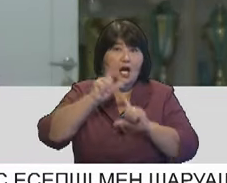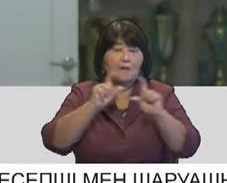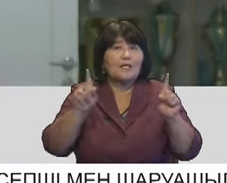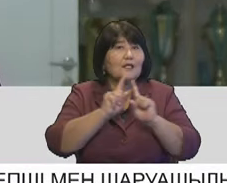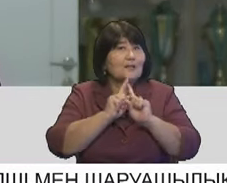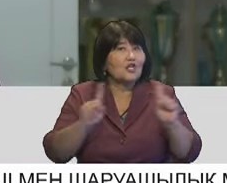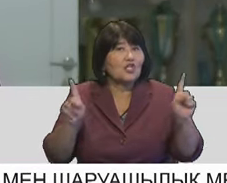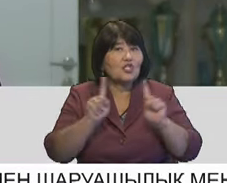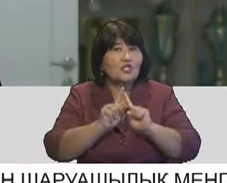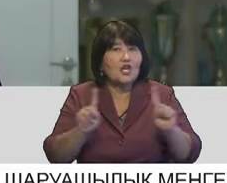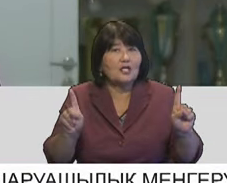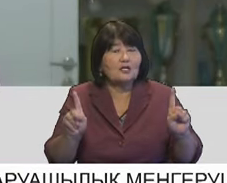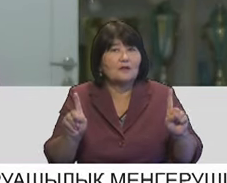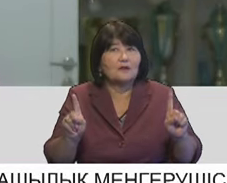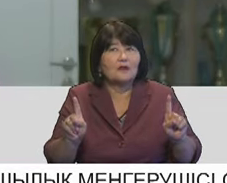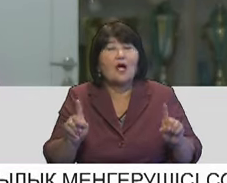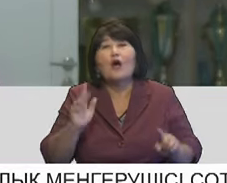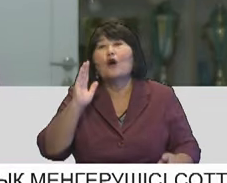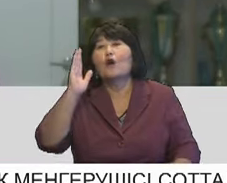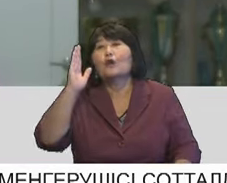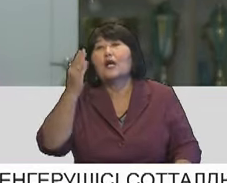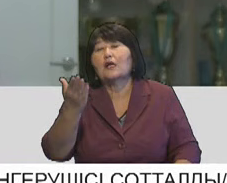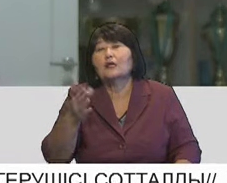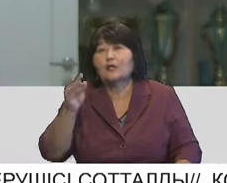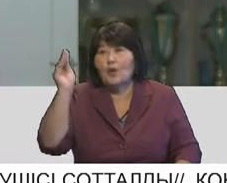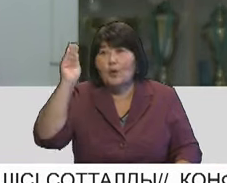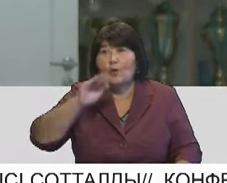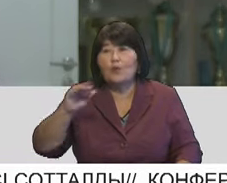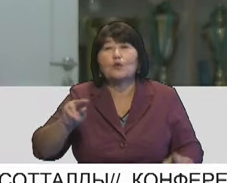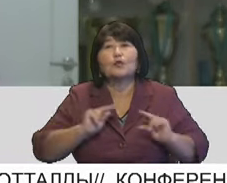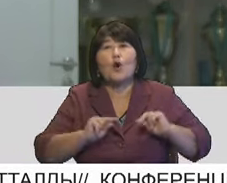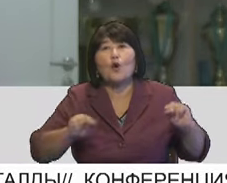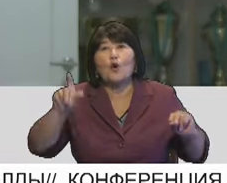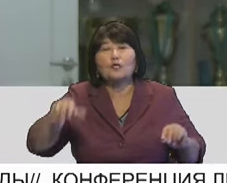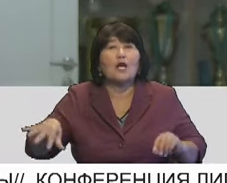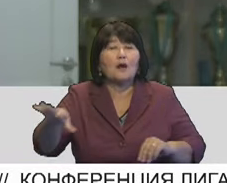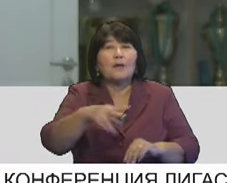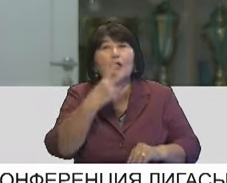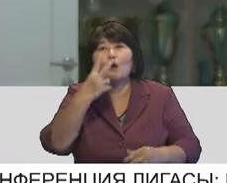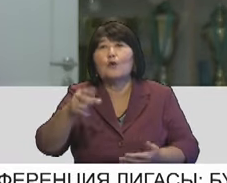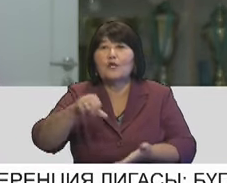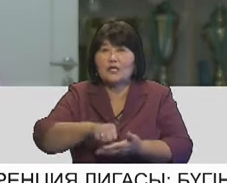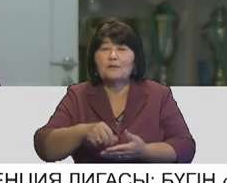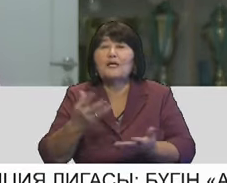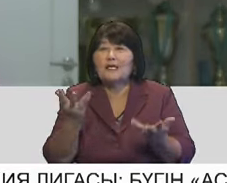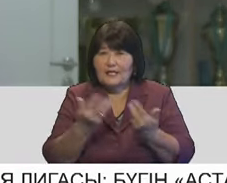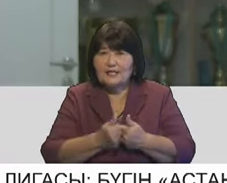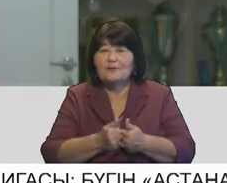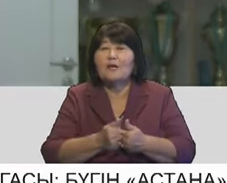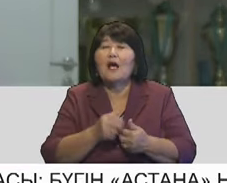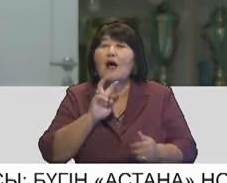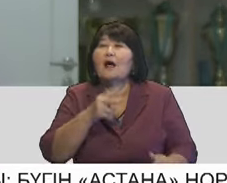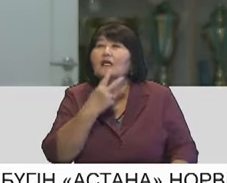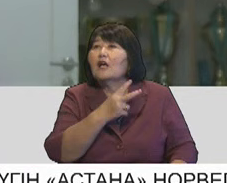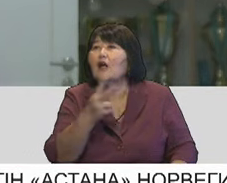ерекшелігін құда қаласа осы оқушы ұстаздар бүкіл ел көреді деп есептеймін. Аралап